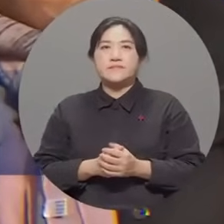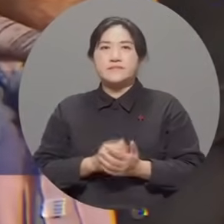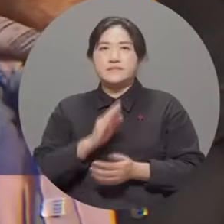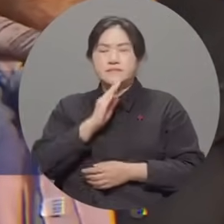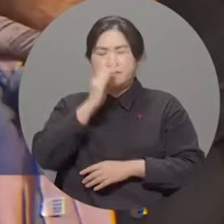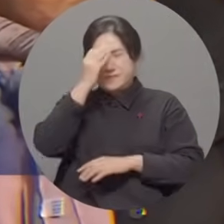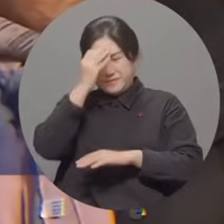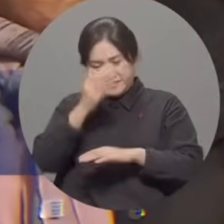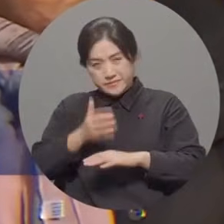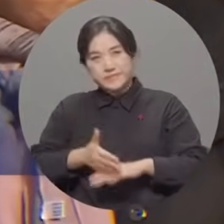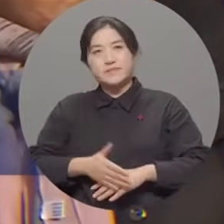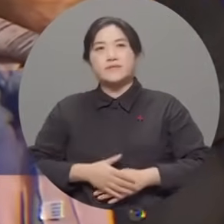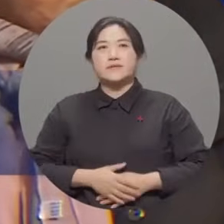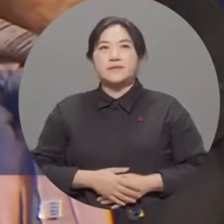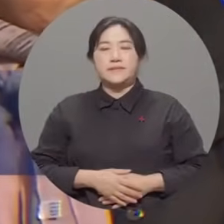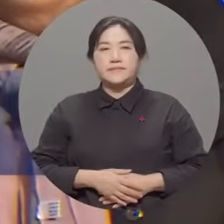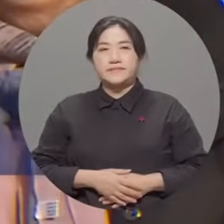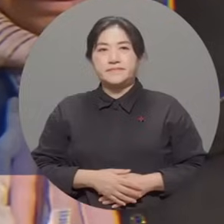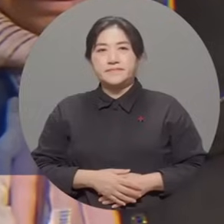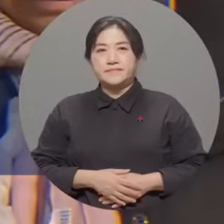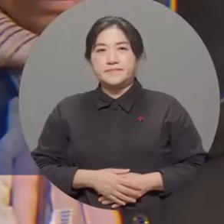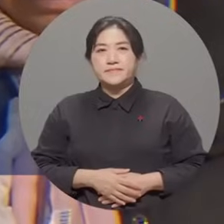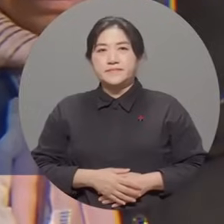정말 미안.